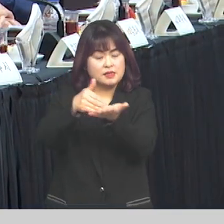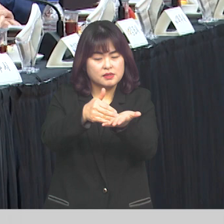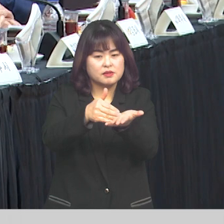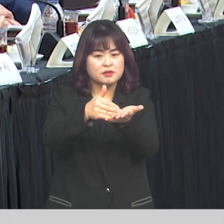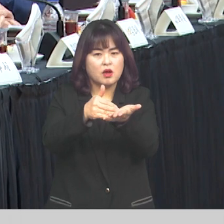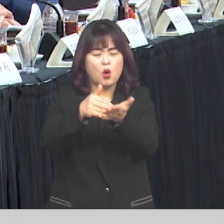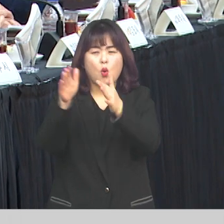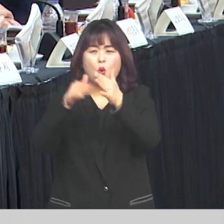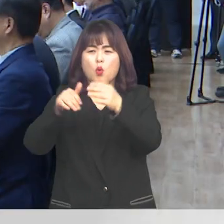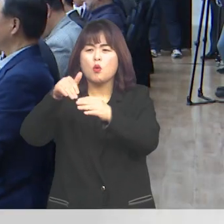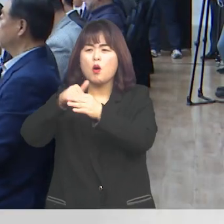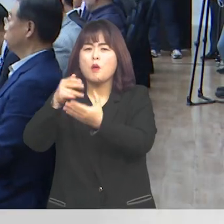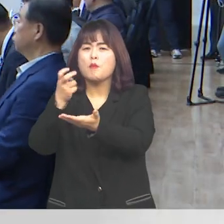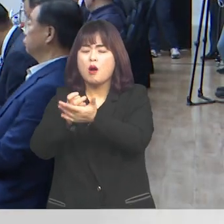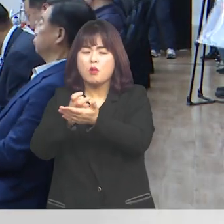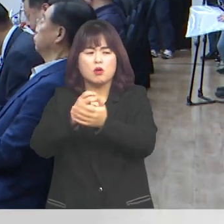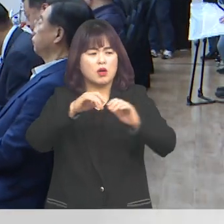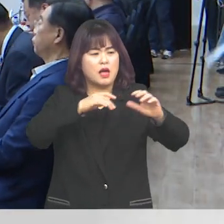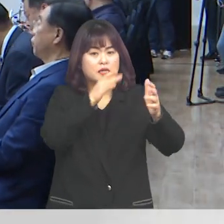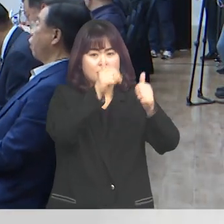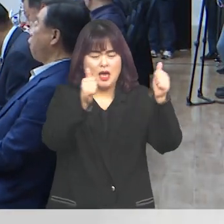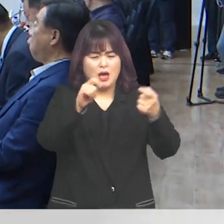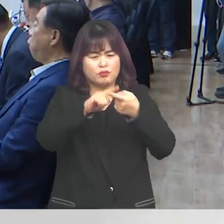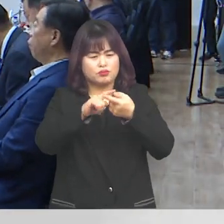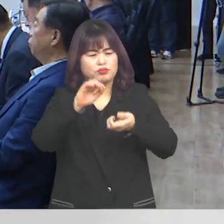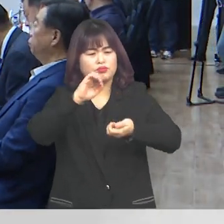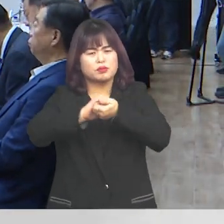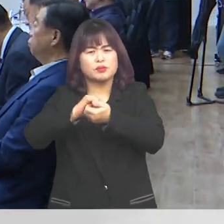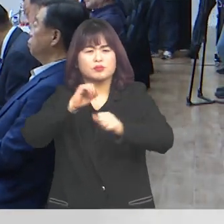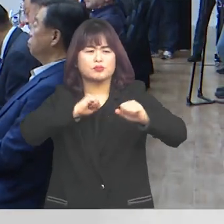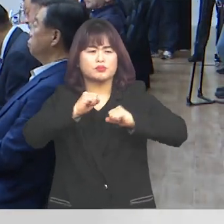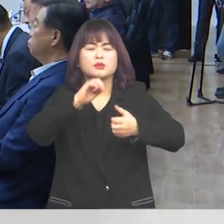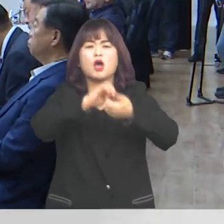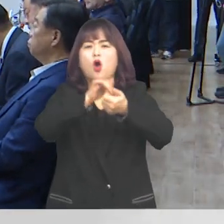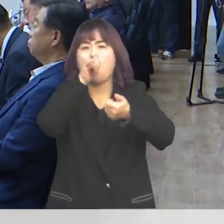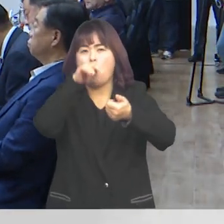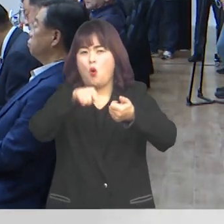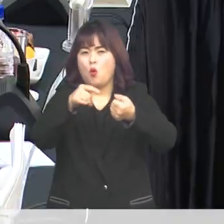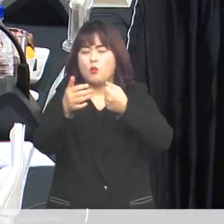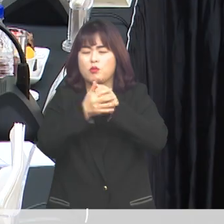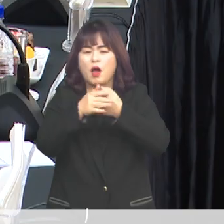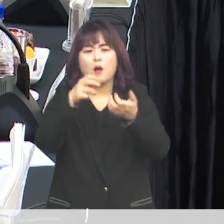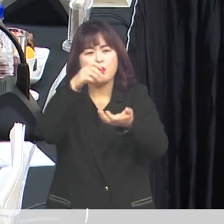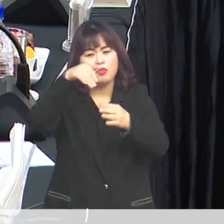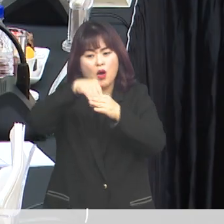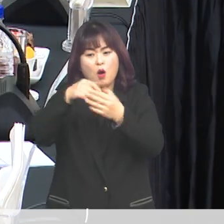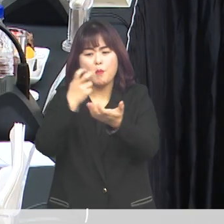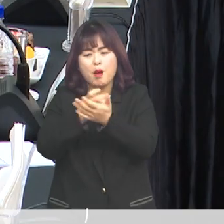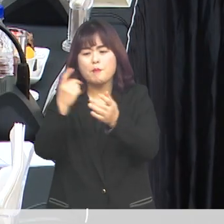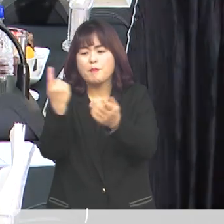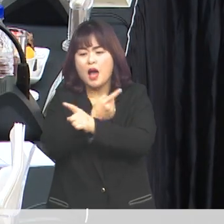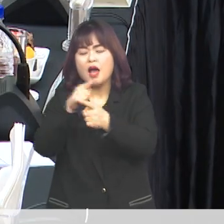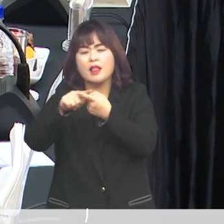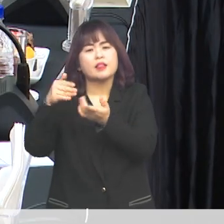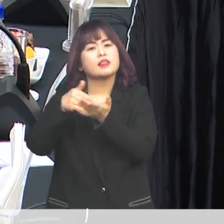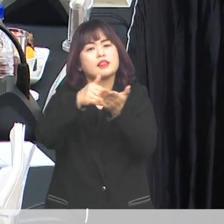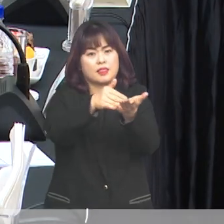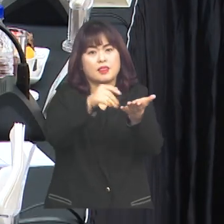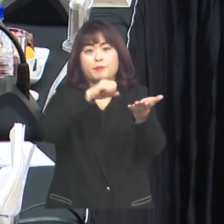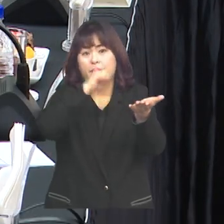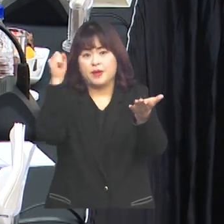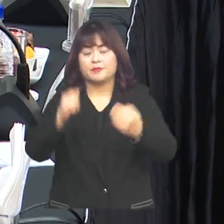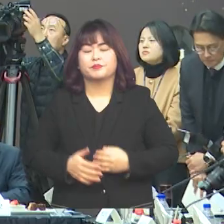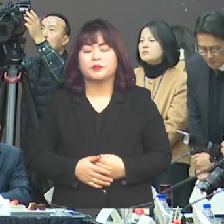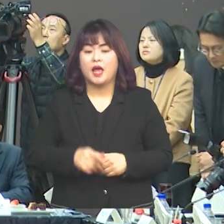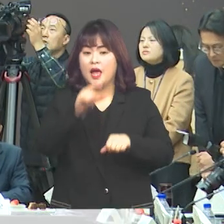현행 공직선거법이 자치단체장 활동에 대한 홍보를 제약하고 있기 때문에 선거법을 개정해야 한다는 안건을